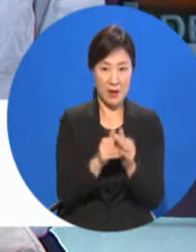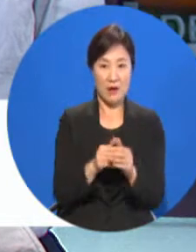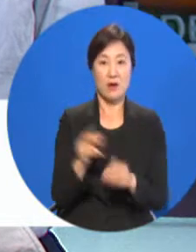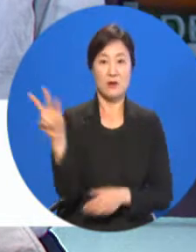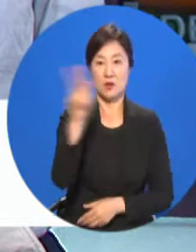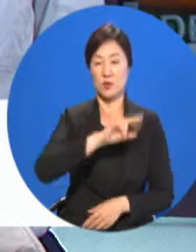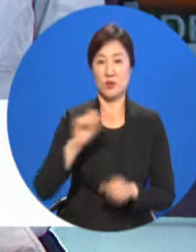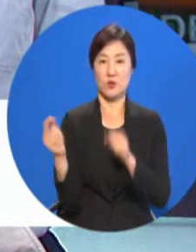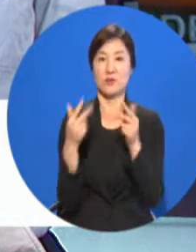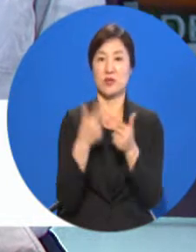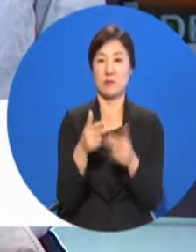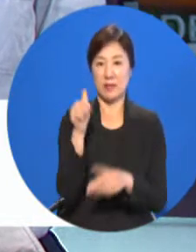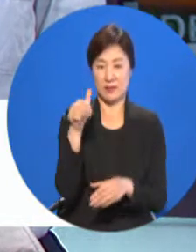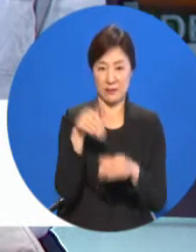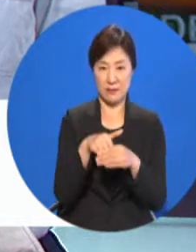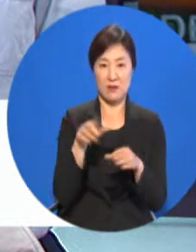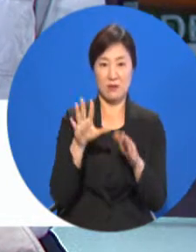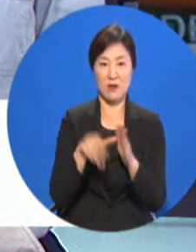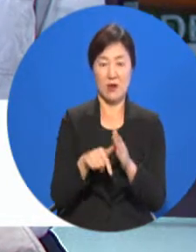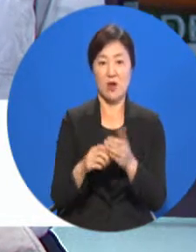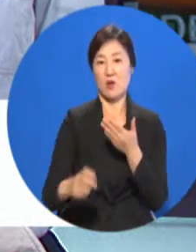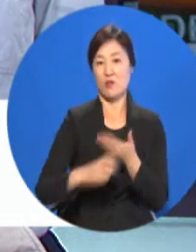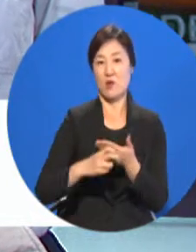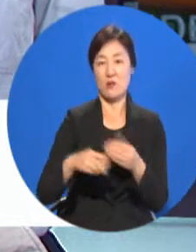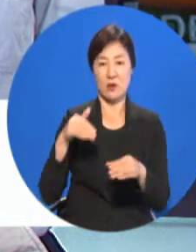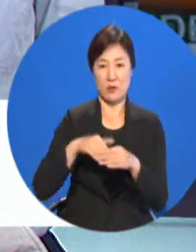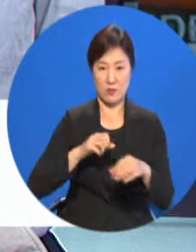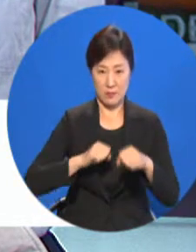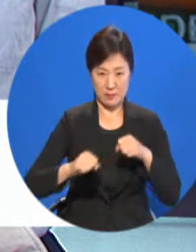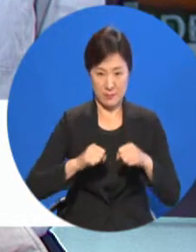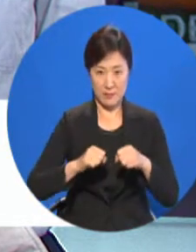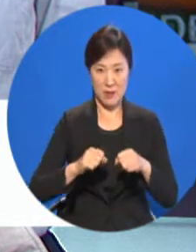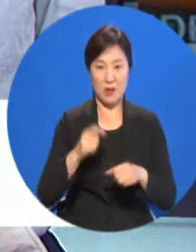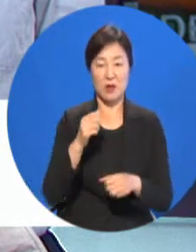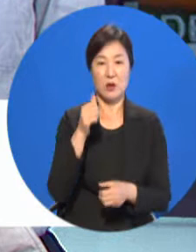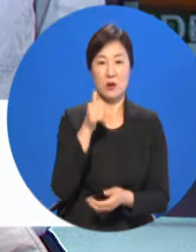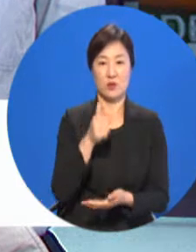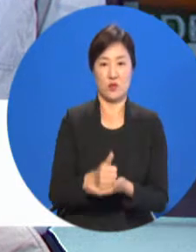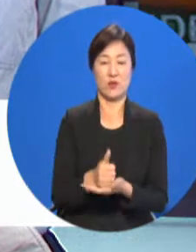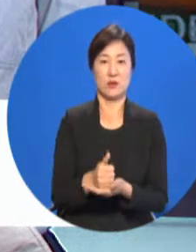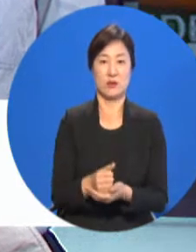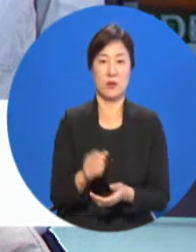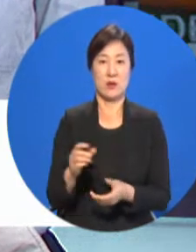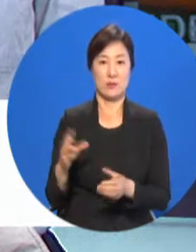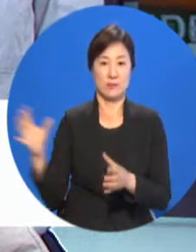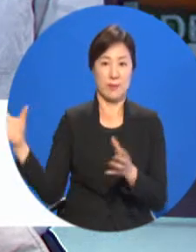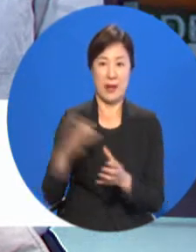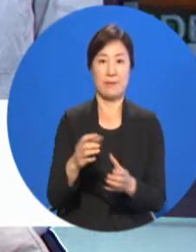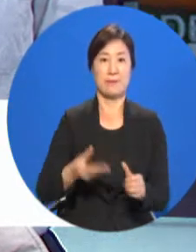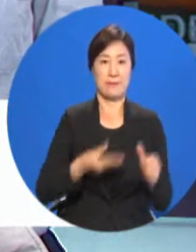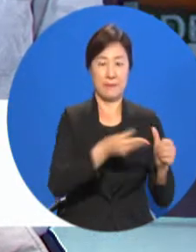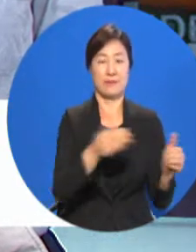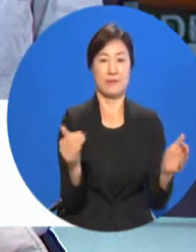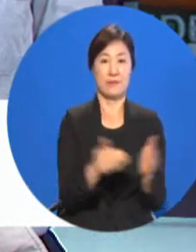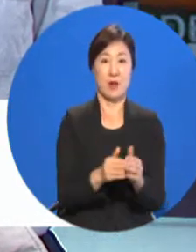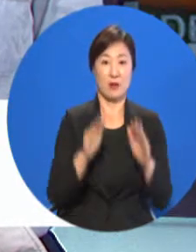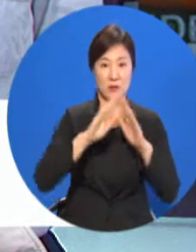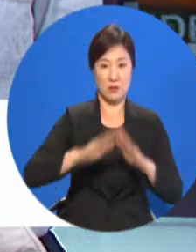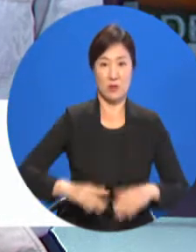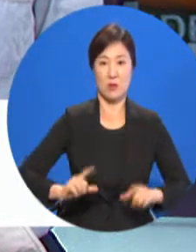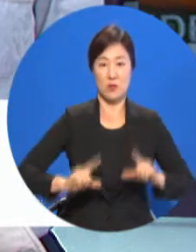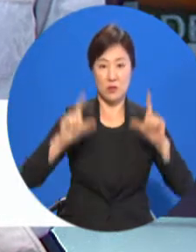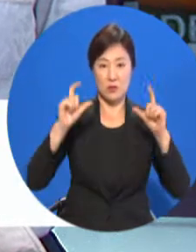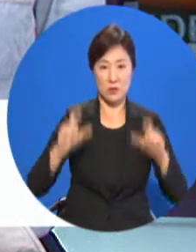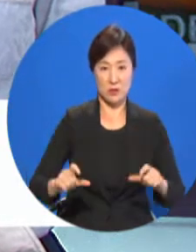동시조합장 선거에서 불법 선거운동 혐의를 받는 후보들을 무더기로 재판에 넘겼습니다. 전남 동부지역만 30명에